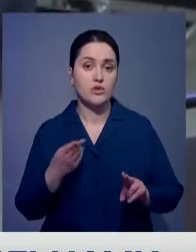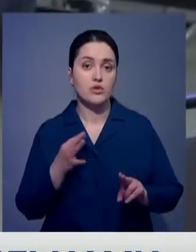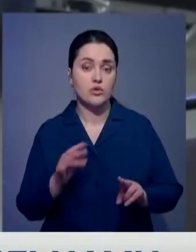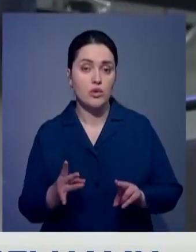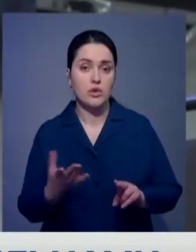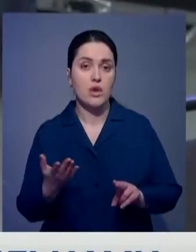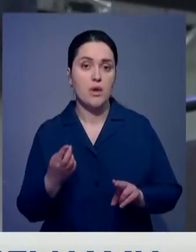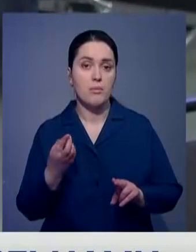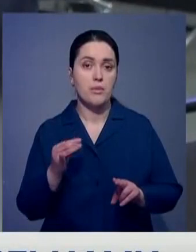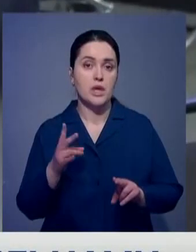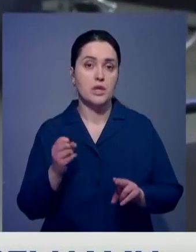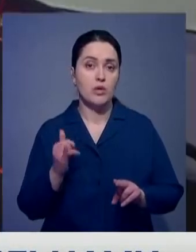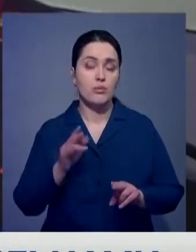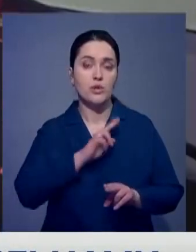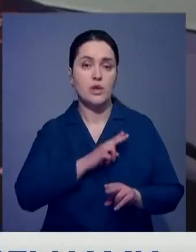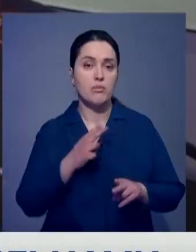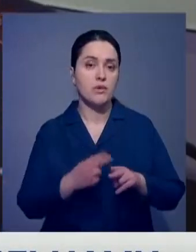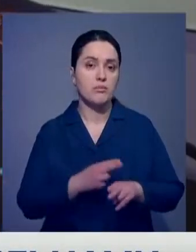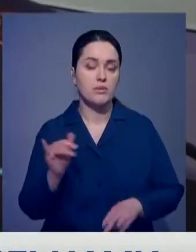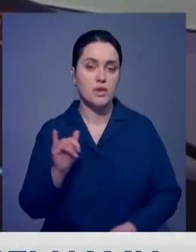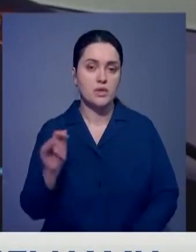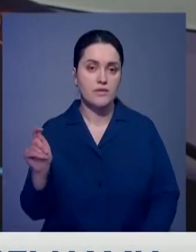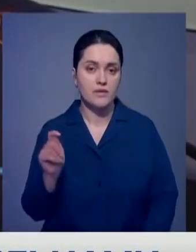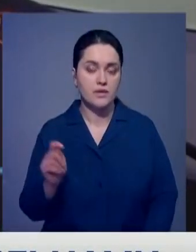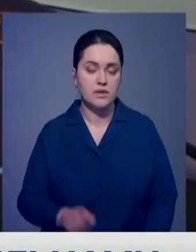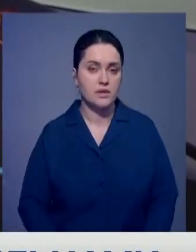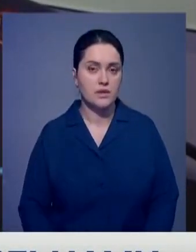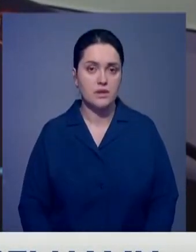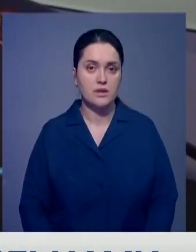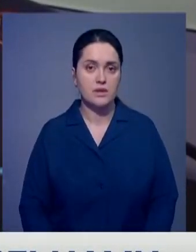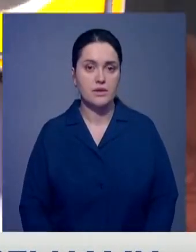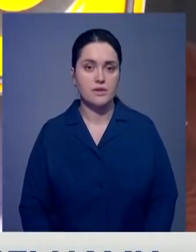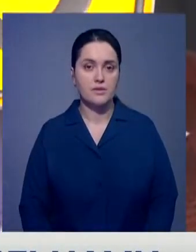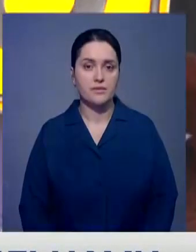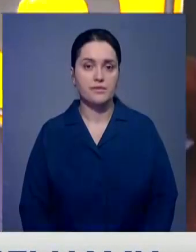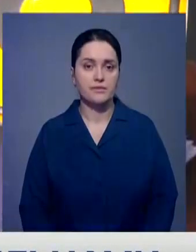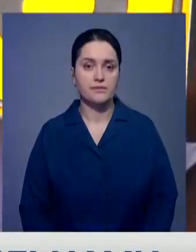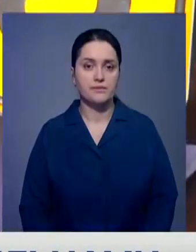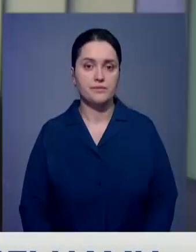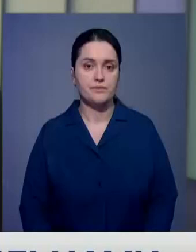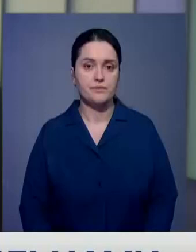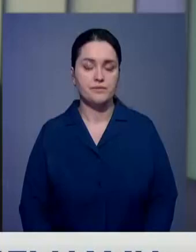Спеццоны в Актау, Жанаузене и Бейнеу будут работать также без выходных.